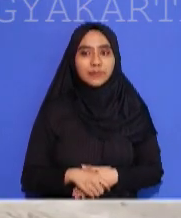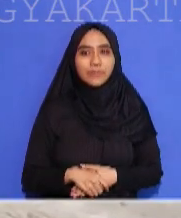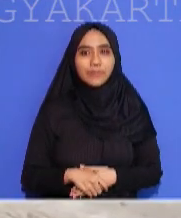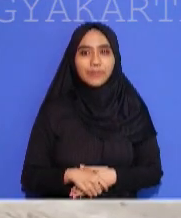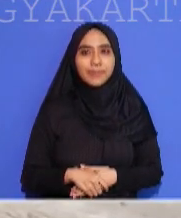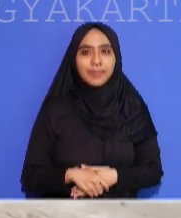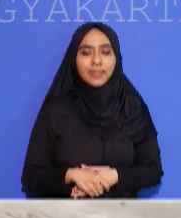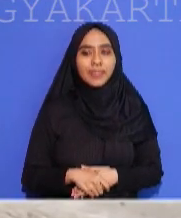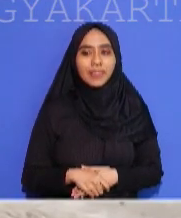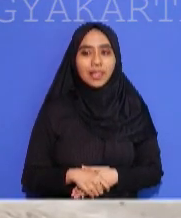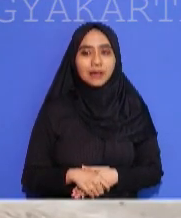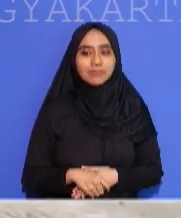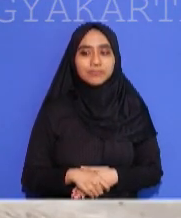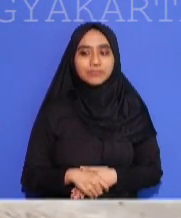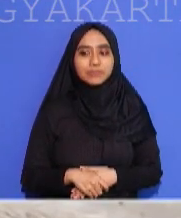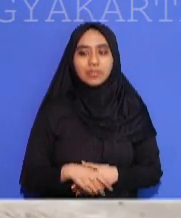k